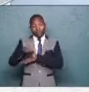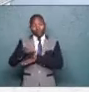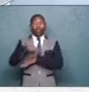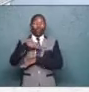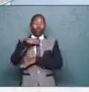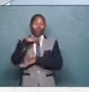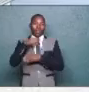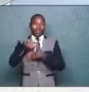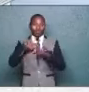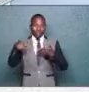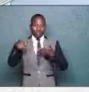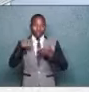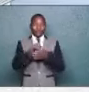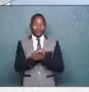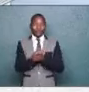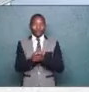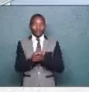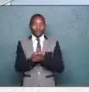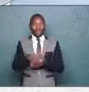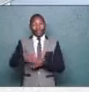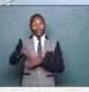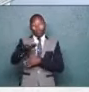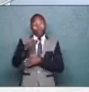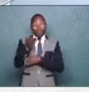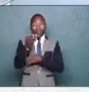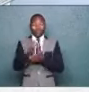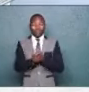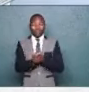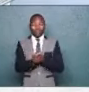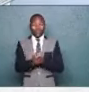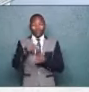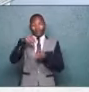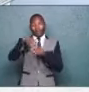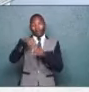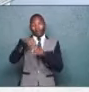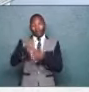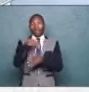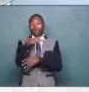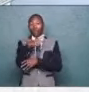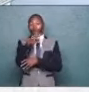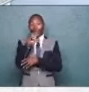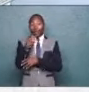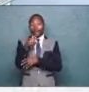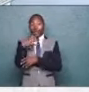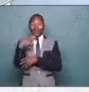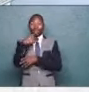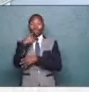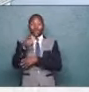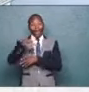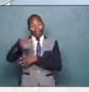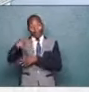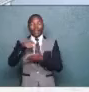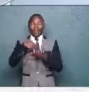woyenera kukalembetsa mkaundira wa voti mumadera amenewa pa chisankho cha 2025 kuti